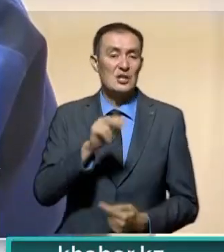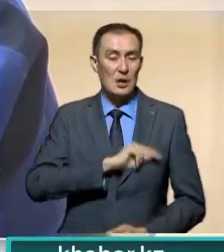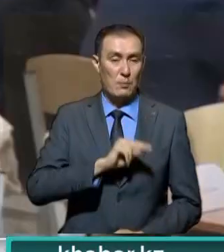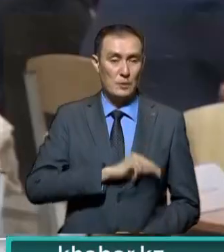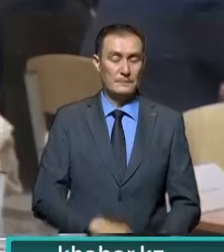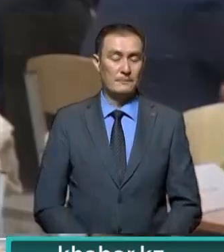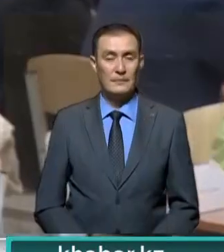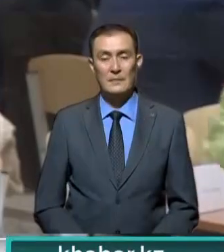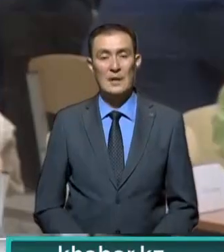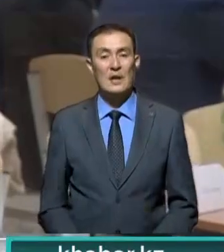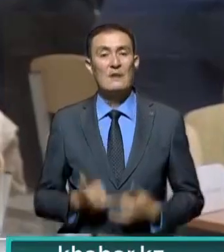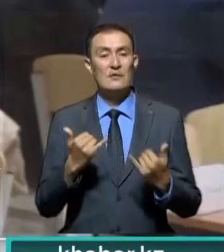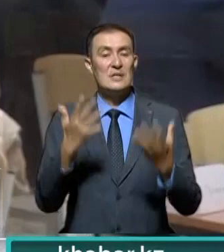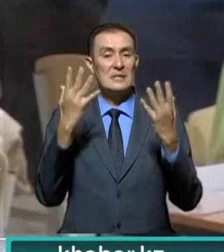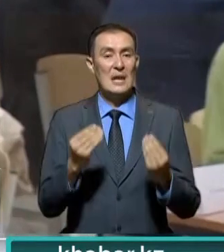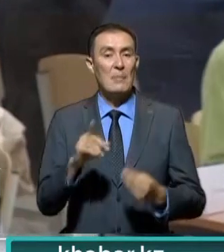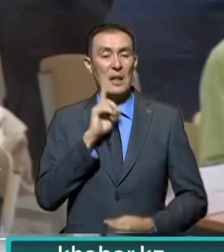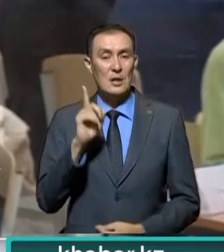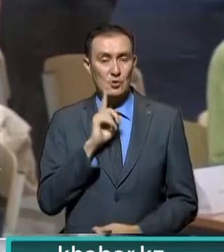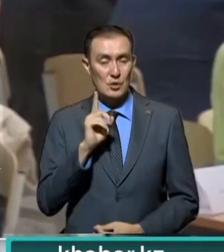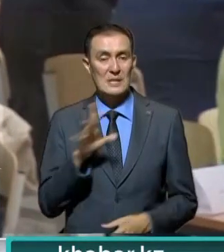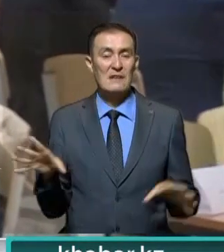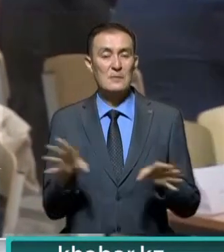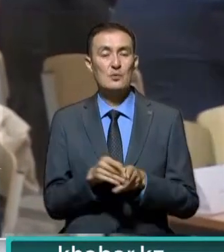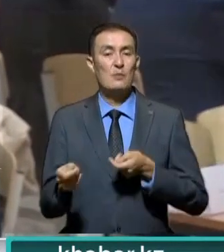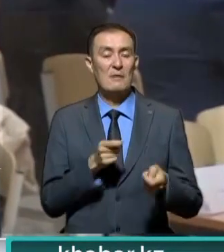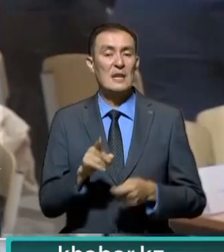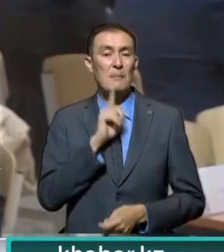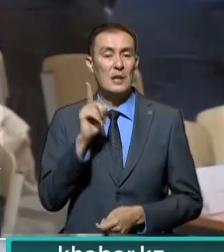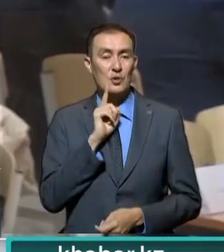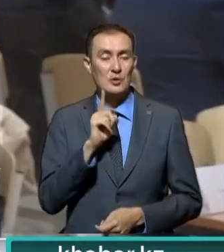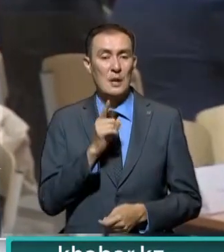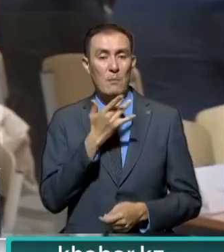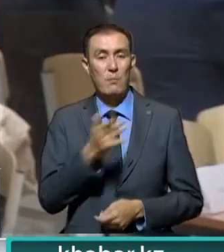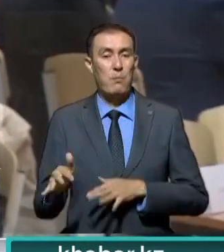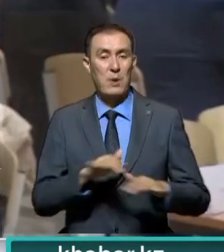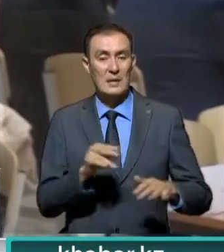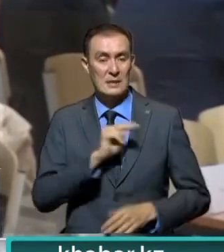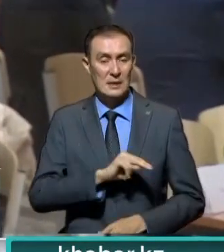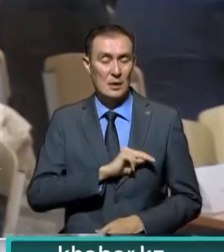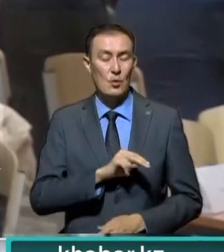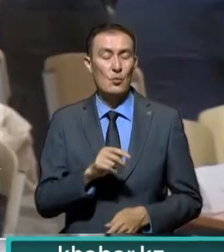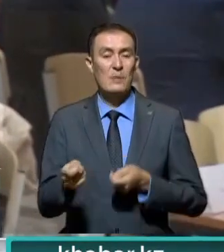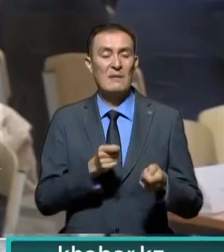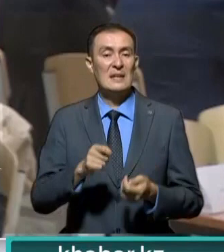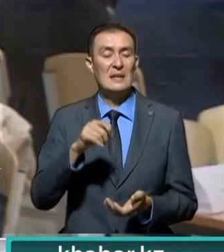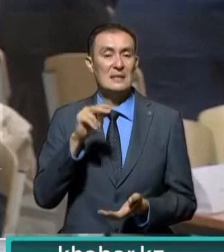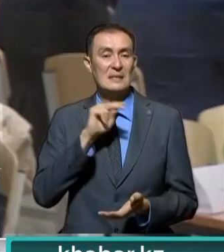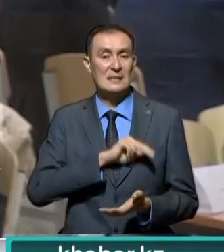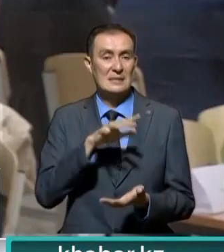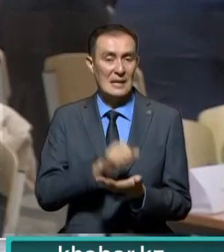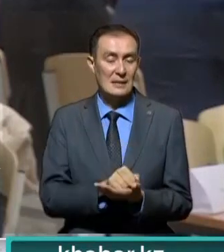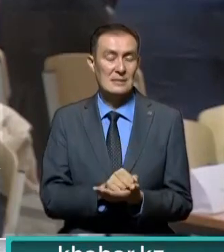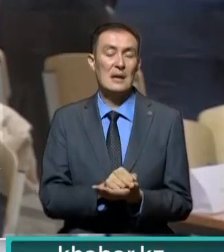вакансии. В честь Дня молодежи совместно с Управлением молодежной политики, Управление занятости и Центр